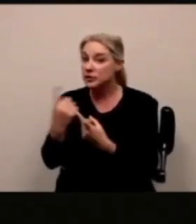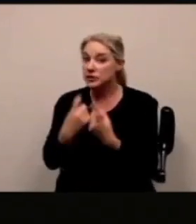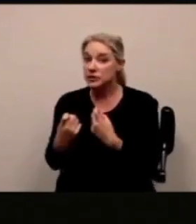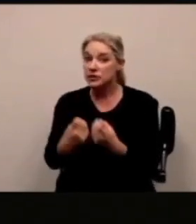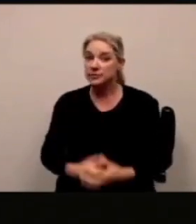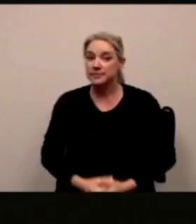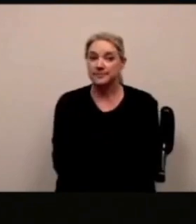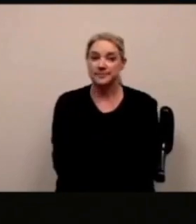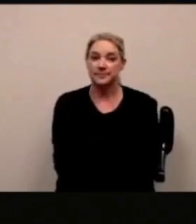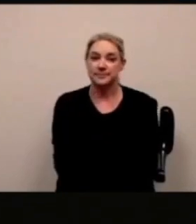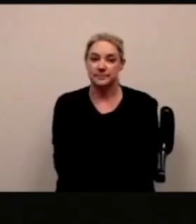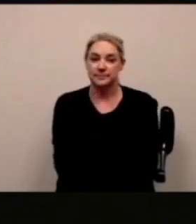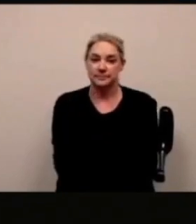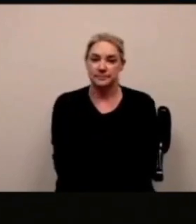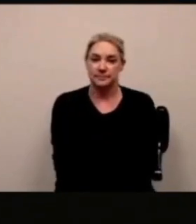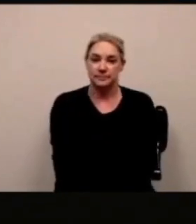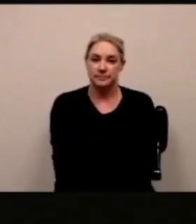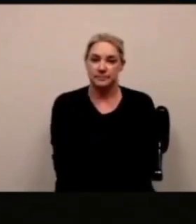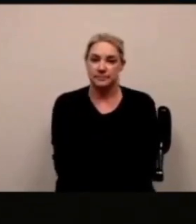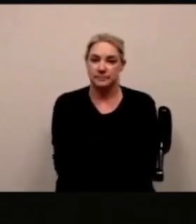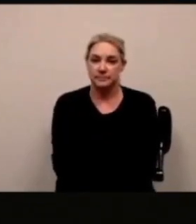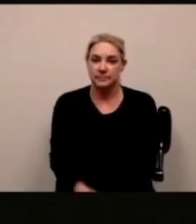他にあとご質問は